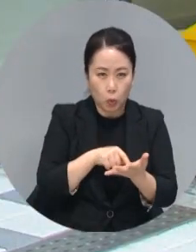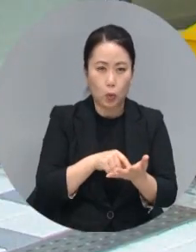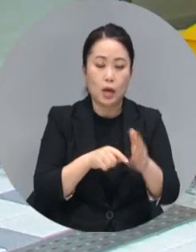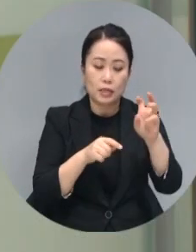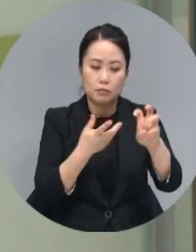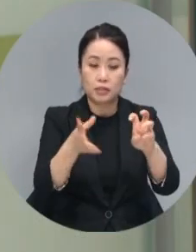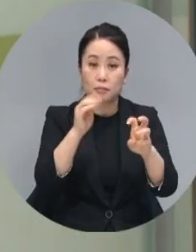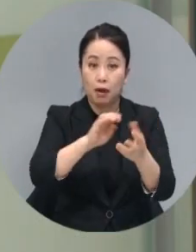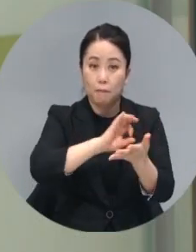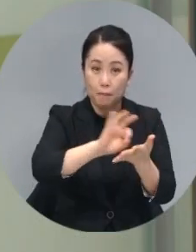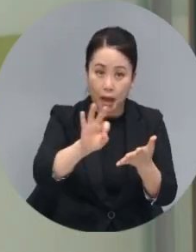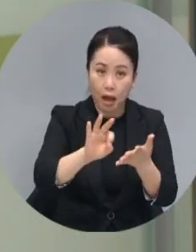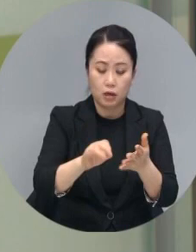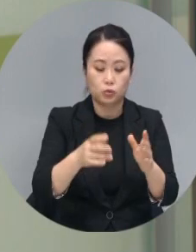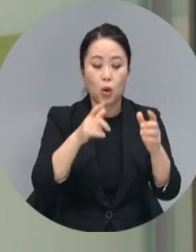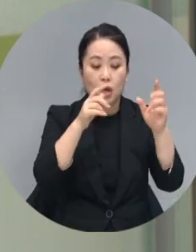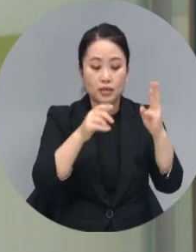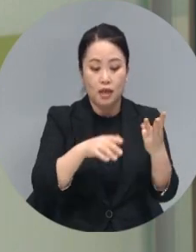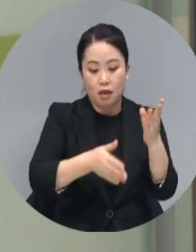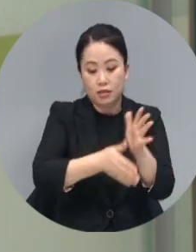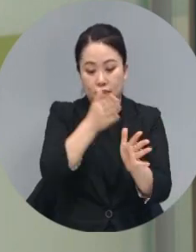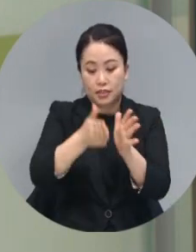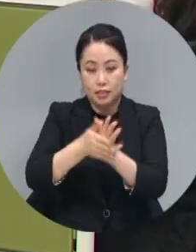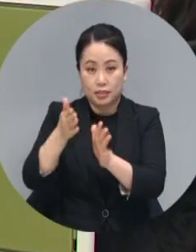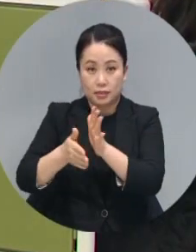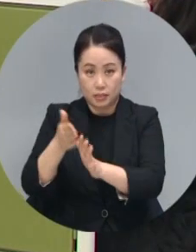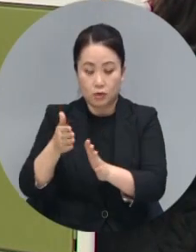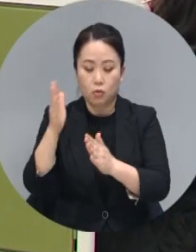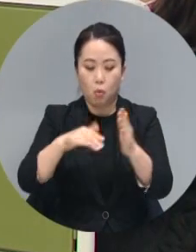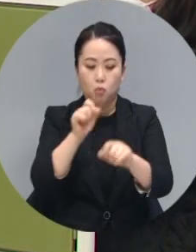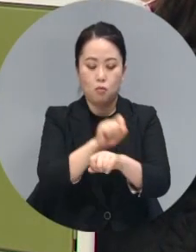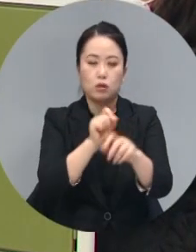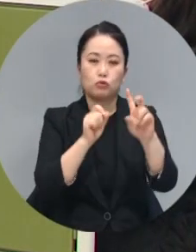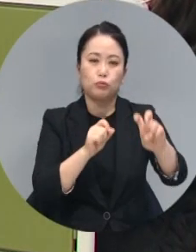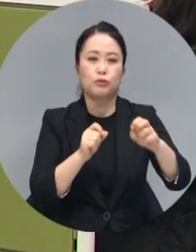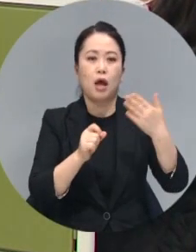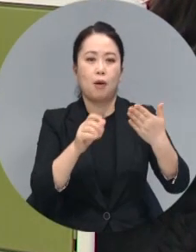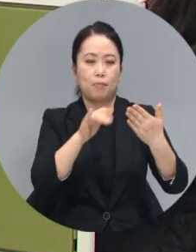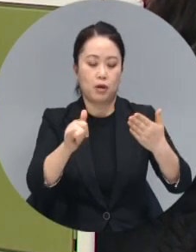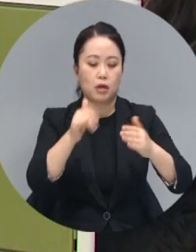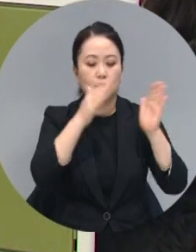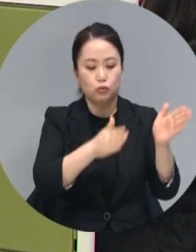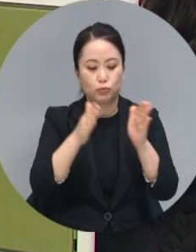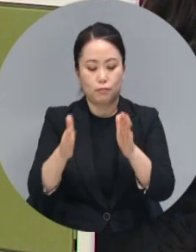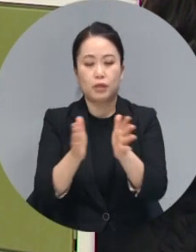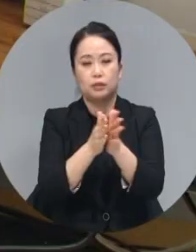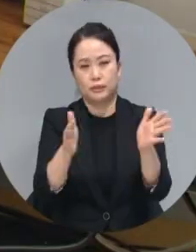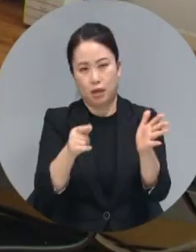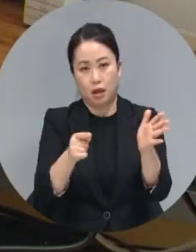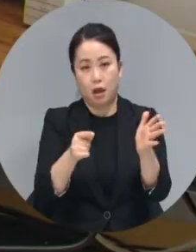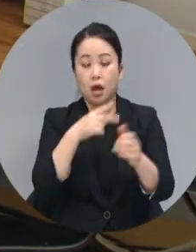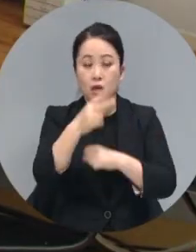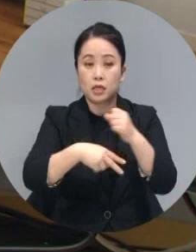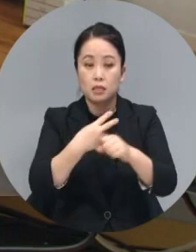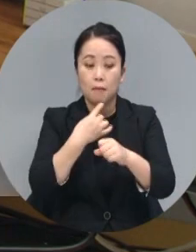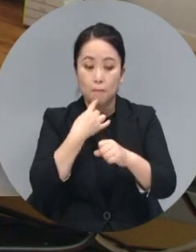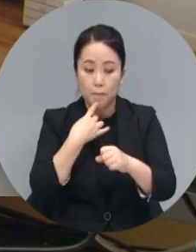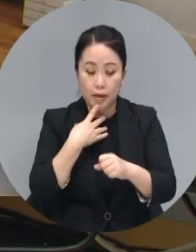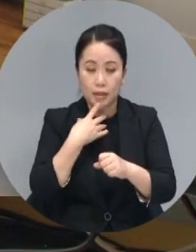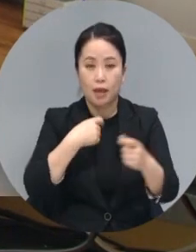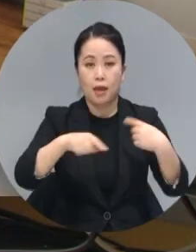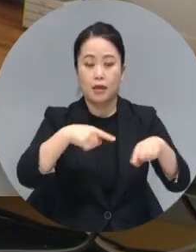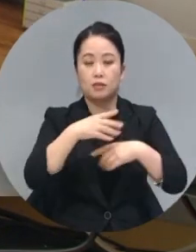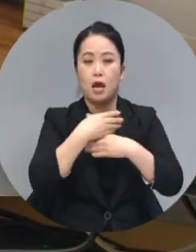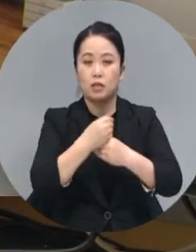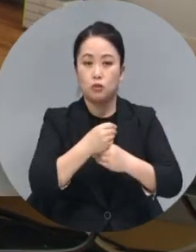지자체 공무원 29명이 준비 절차를 밟았습니다. 약 2년 만에 행정안전부의 승인을 받아